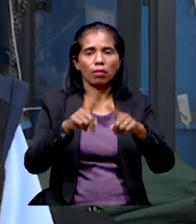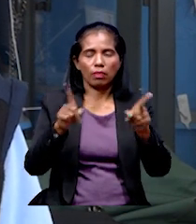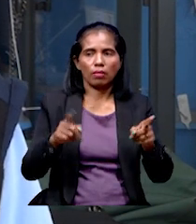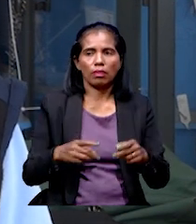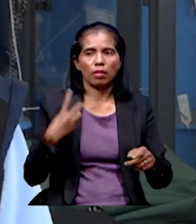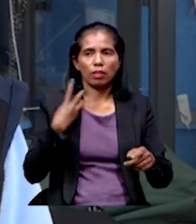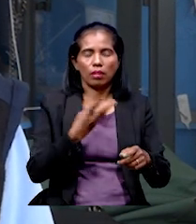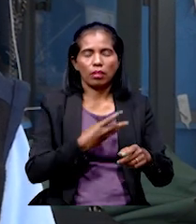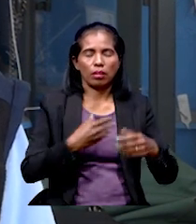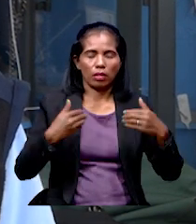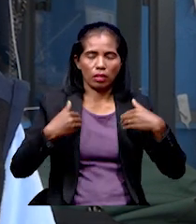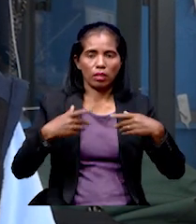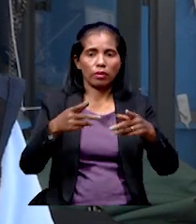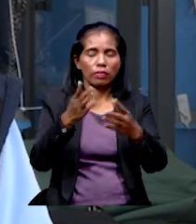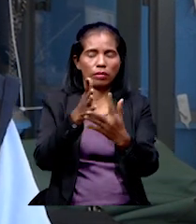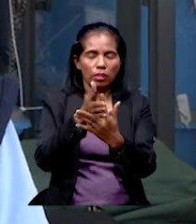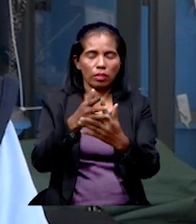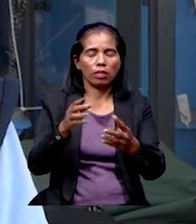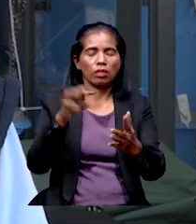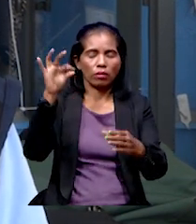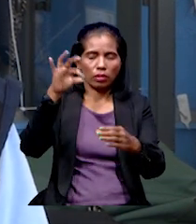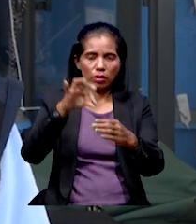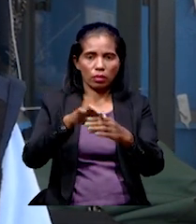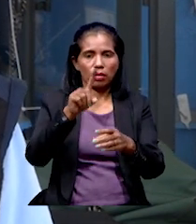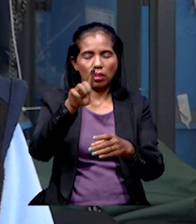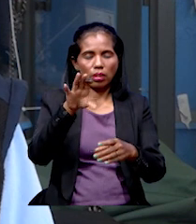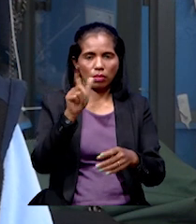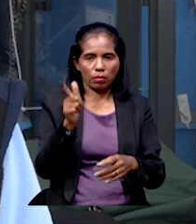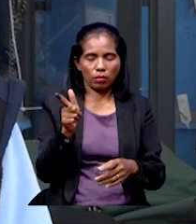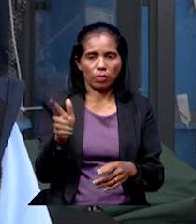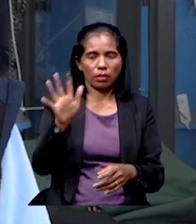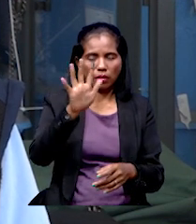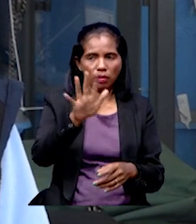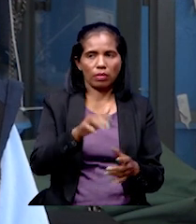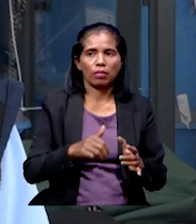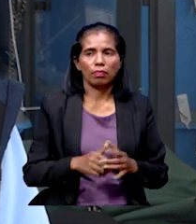ita ia sentru votasaun atuzida rua nulu resin lima. Entan foi mak